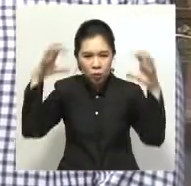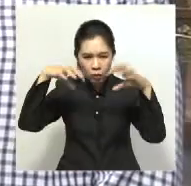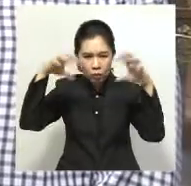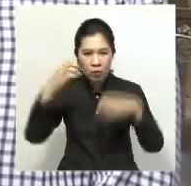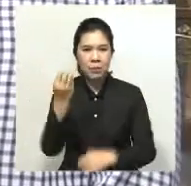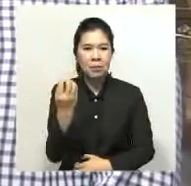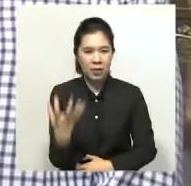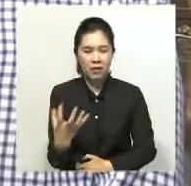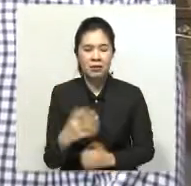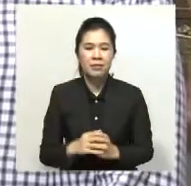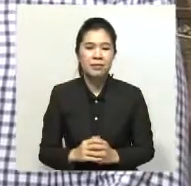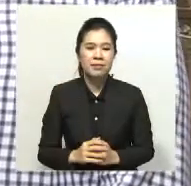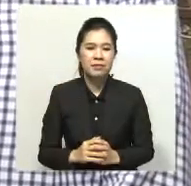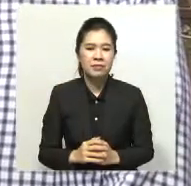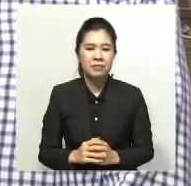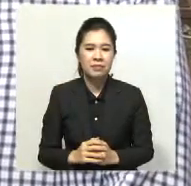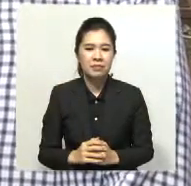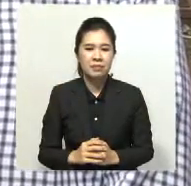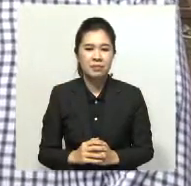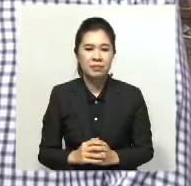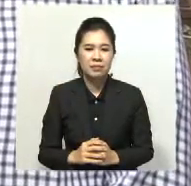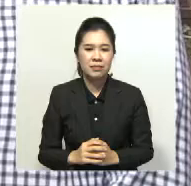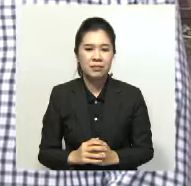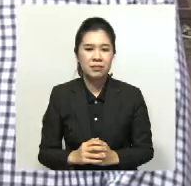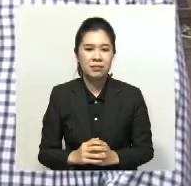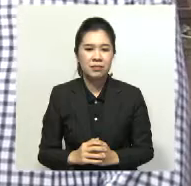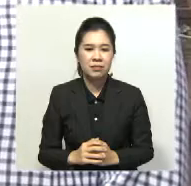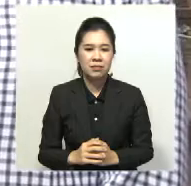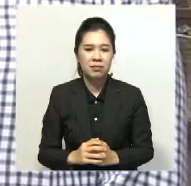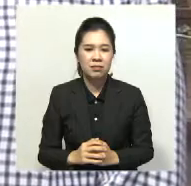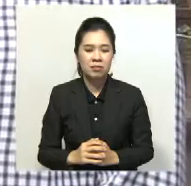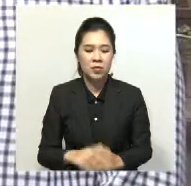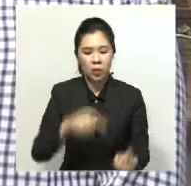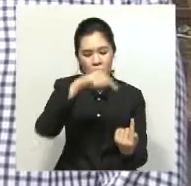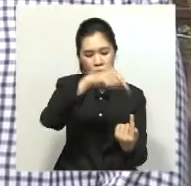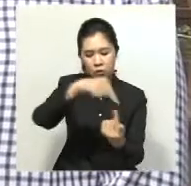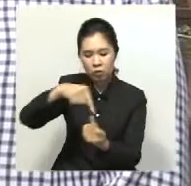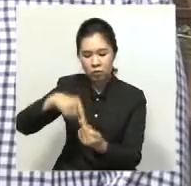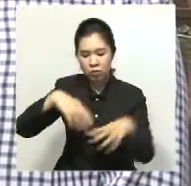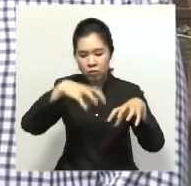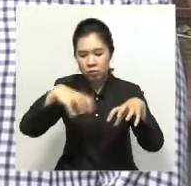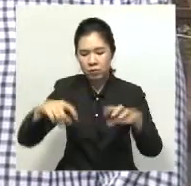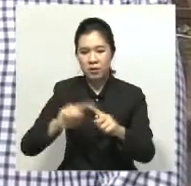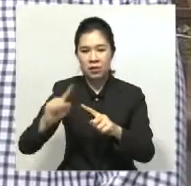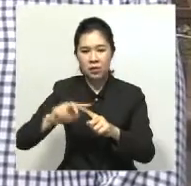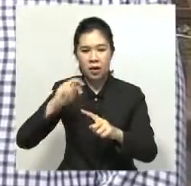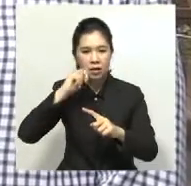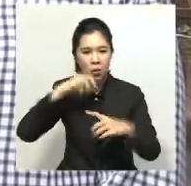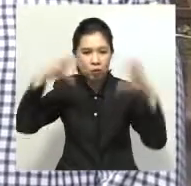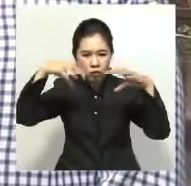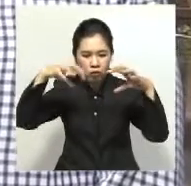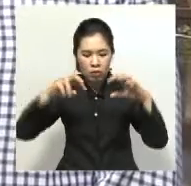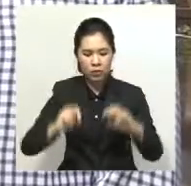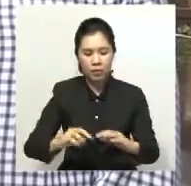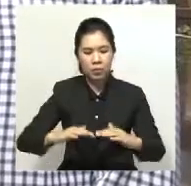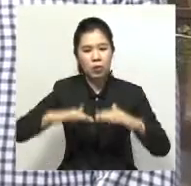สุดในรอบ10ปีและน้ำก็จะตกทั่วทุกพื้นทุกพื้นที่ทำให้น้ำมาแล้วขึ้นเร็ว